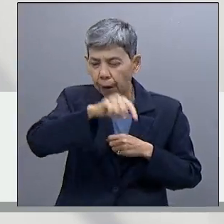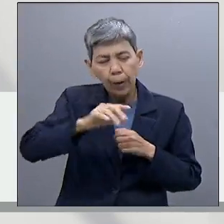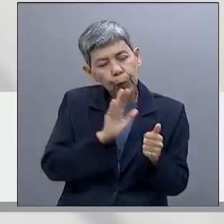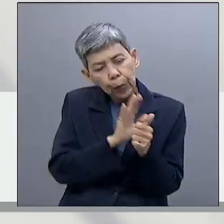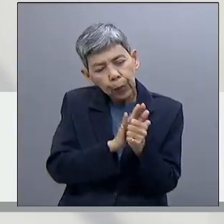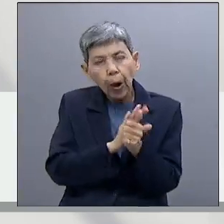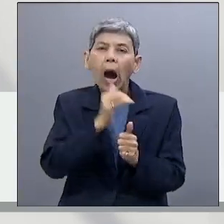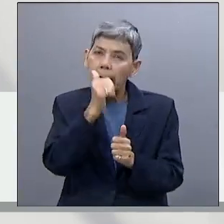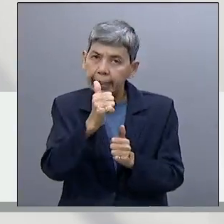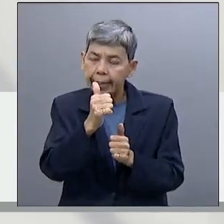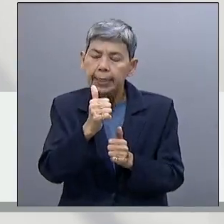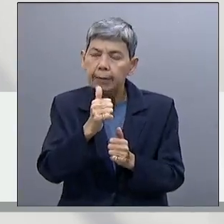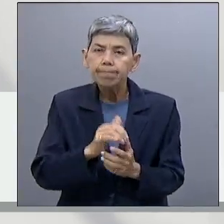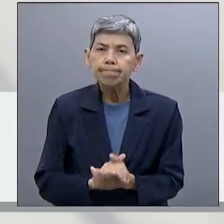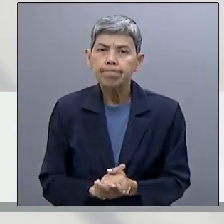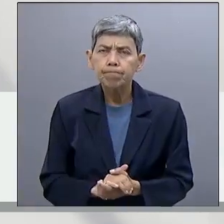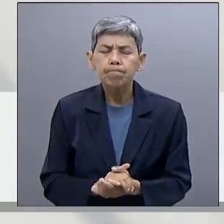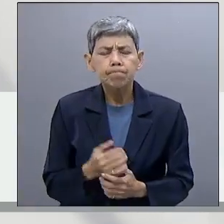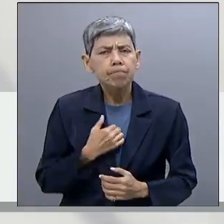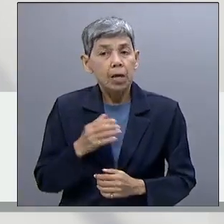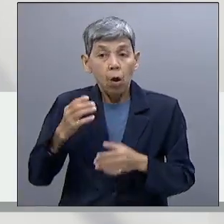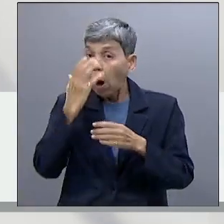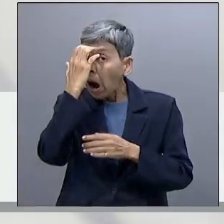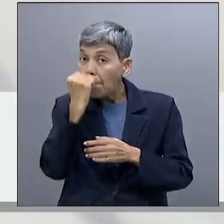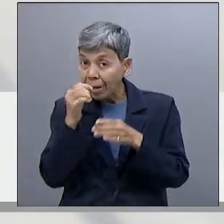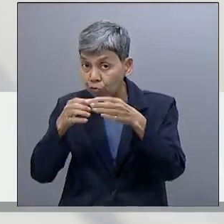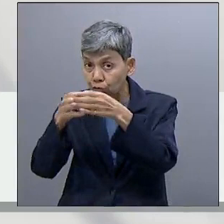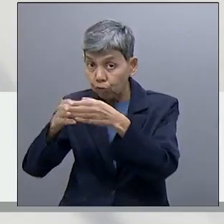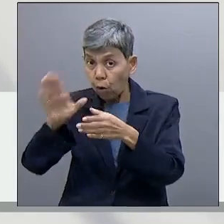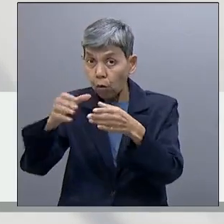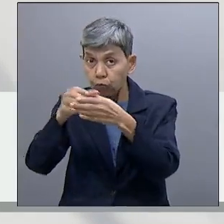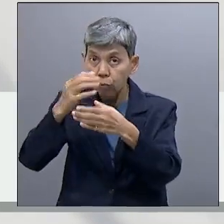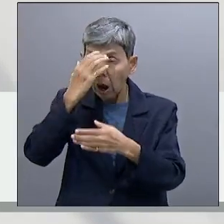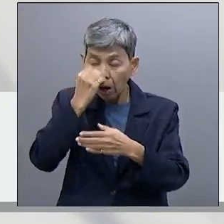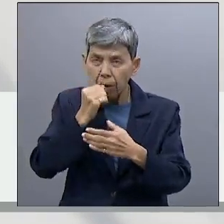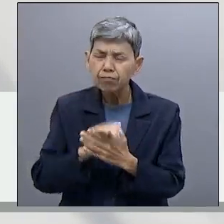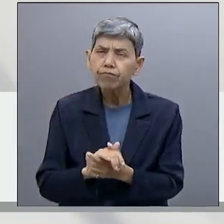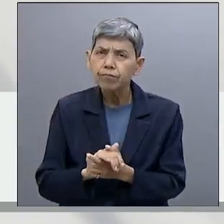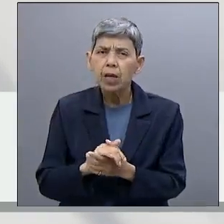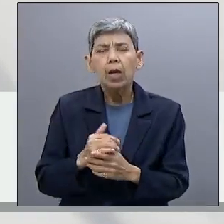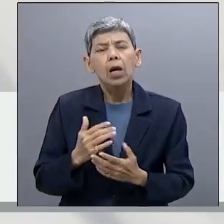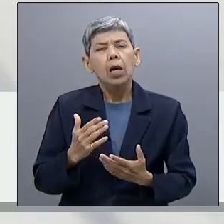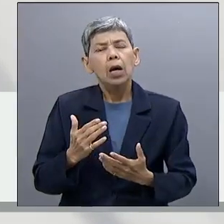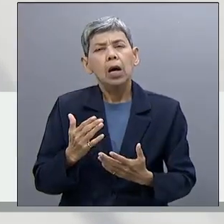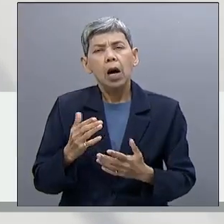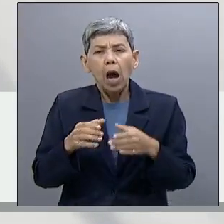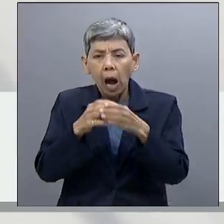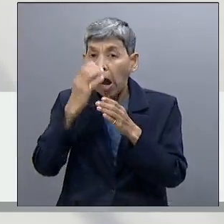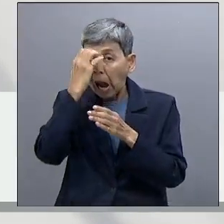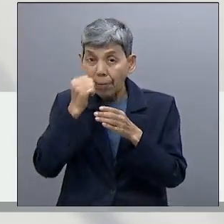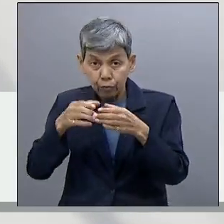แลในสถานะแขกของฮามาสอยู่ เราต้องยอมรับว่าเขาโดยอิหร่านเนี่ยนะก็คือฮามาส